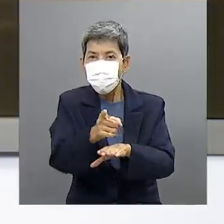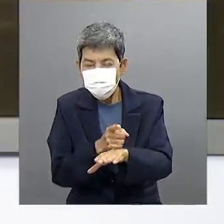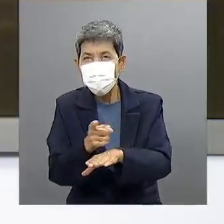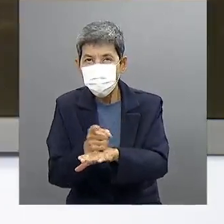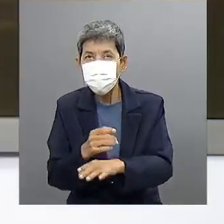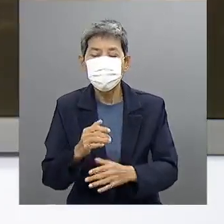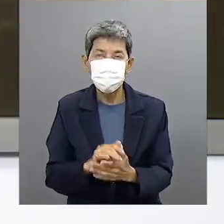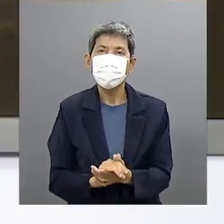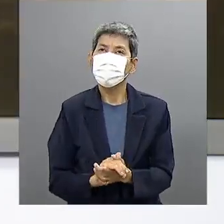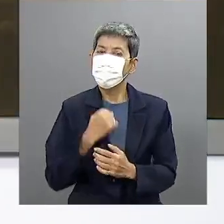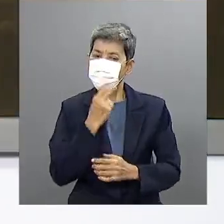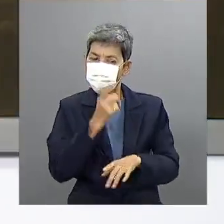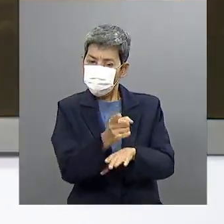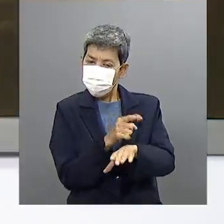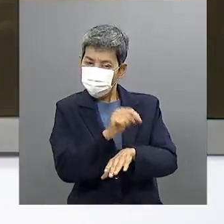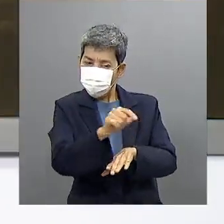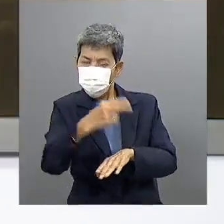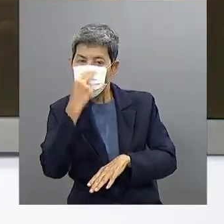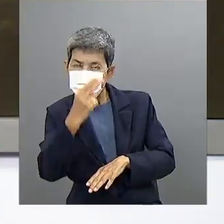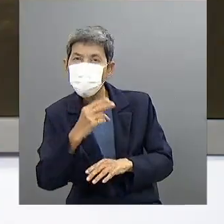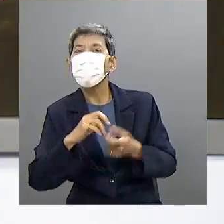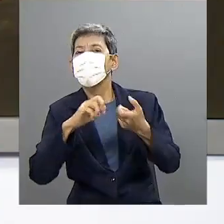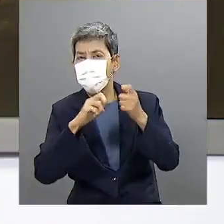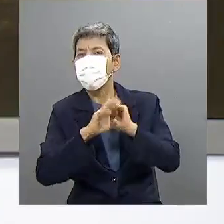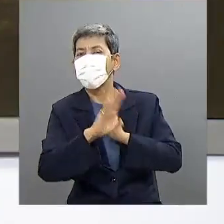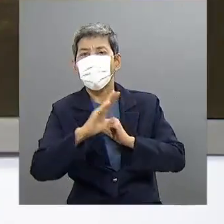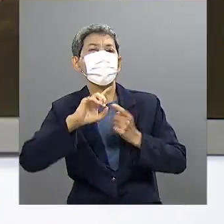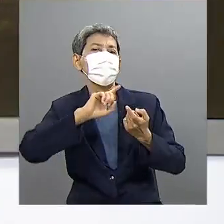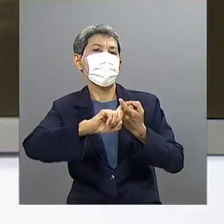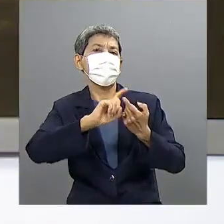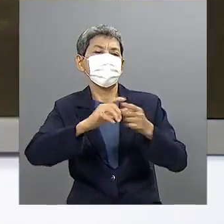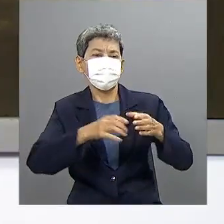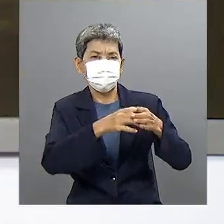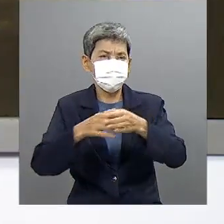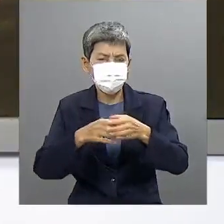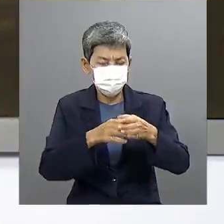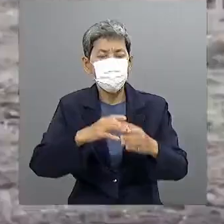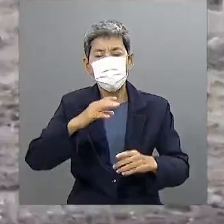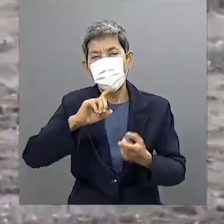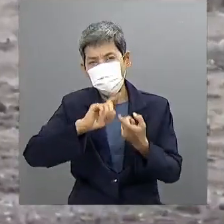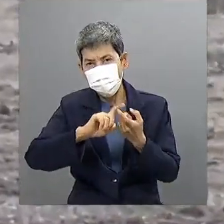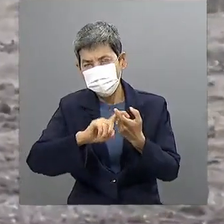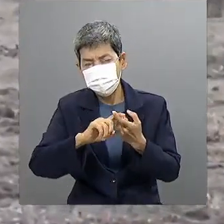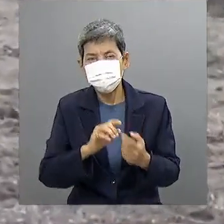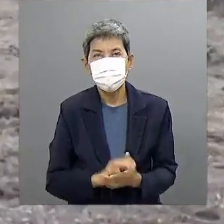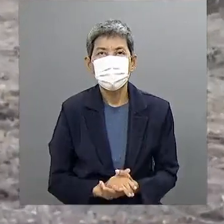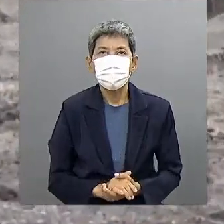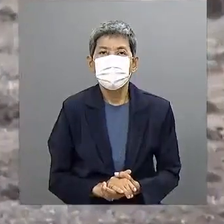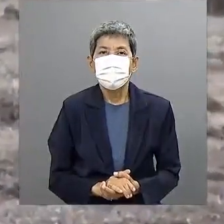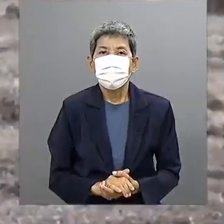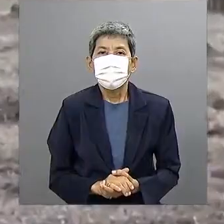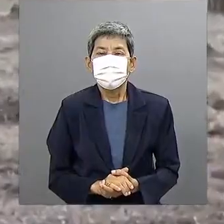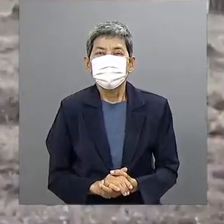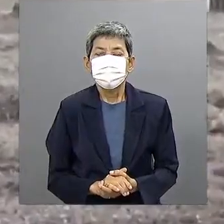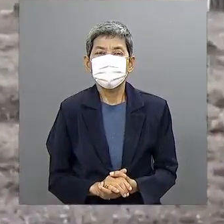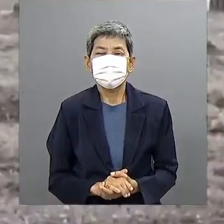ล่านี้นะคะเขาสะท้อนให้เห็นถึงจุดอ่อนสำคัญของแนวรบภาคพื้นดินของรัสเซียได้เป็นอย่างดีเลยค่ะแต่ร